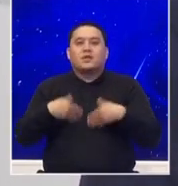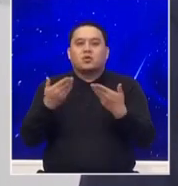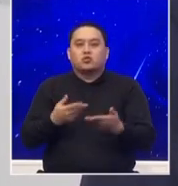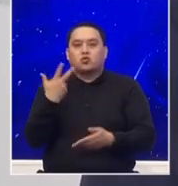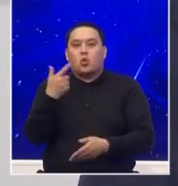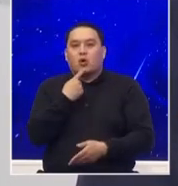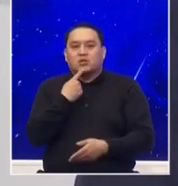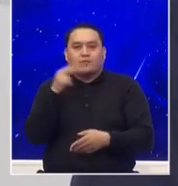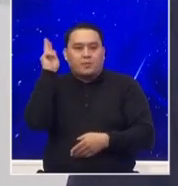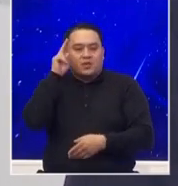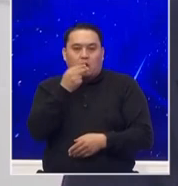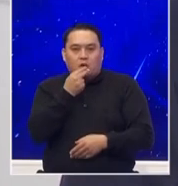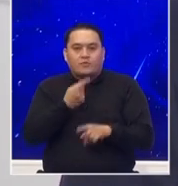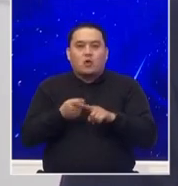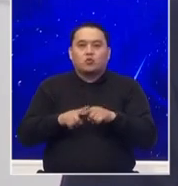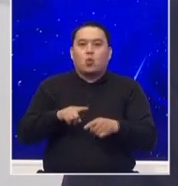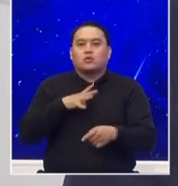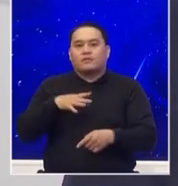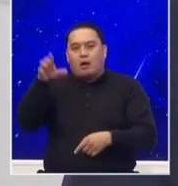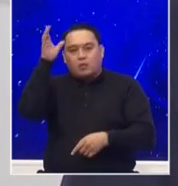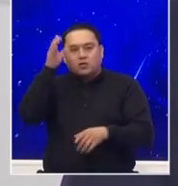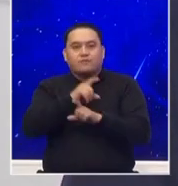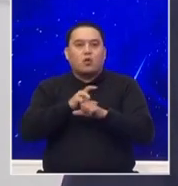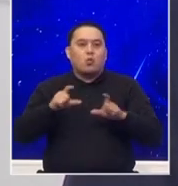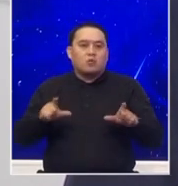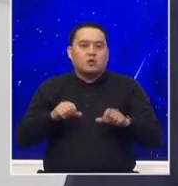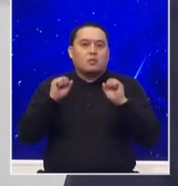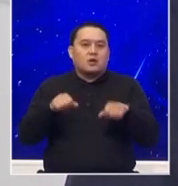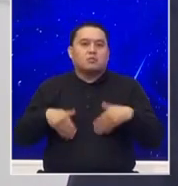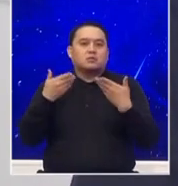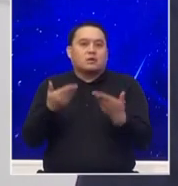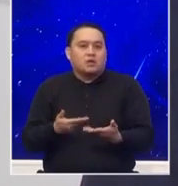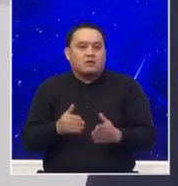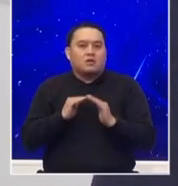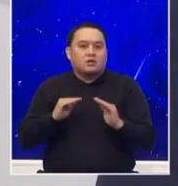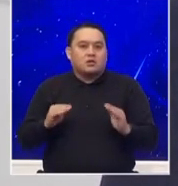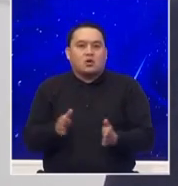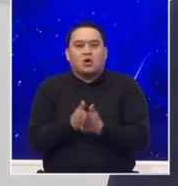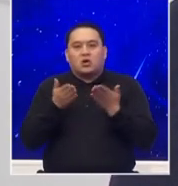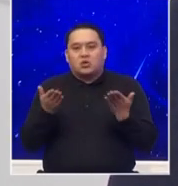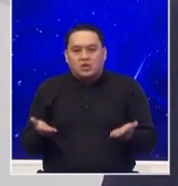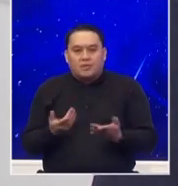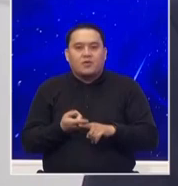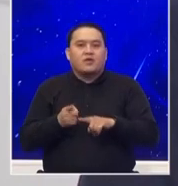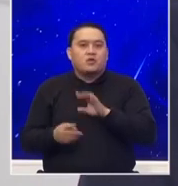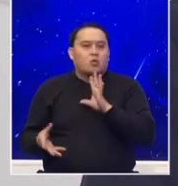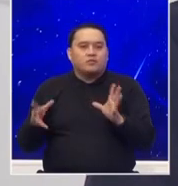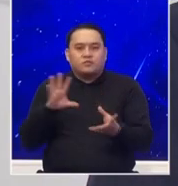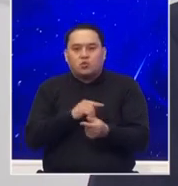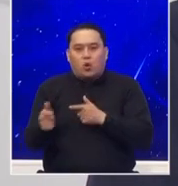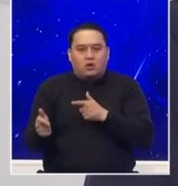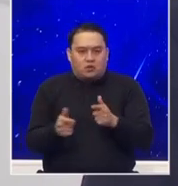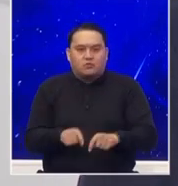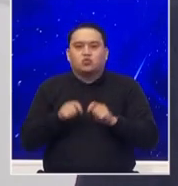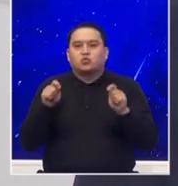Предусмотрено 3-разовое питание. Также со стороны образовательного учреждения предоставляются школьные принадлежности и книги. Одним словом,